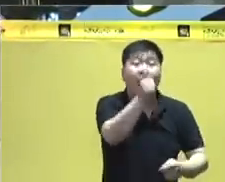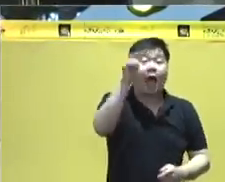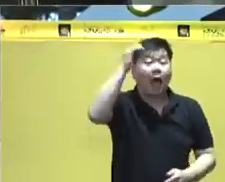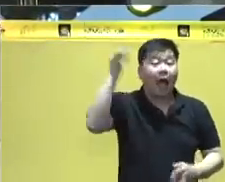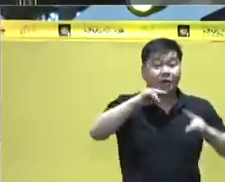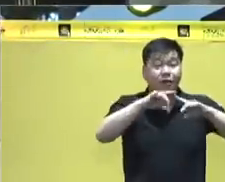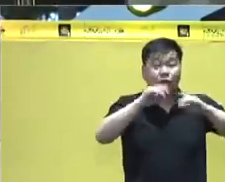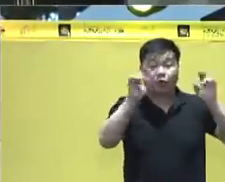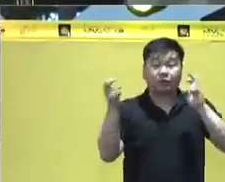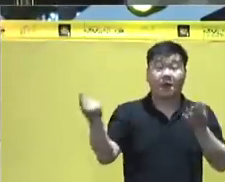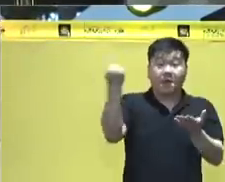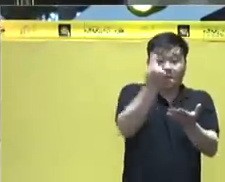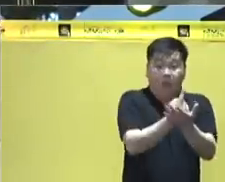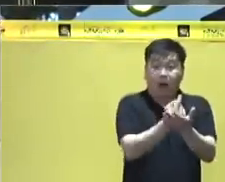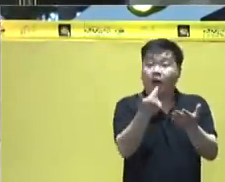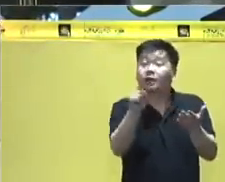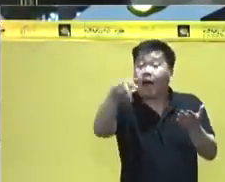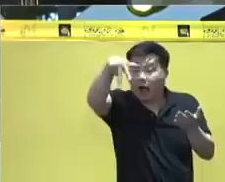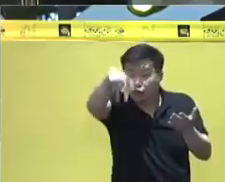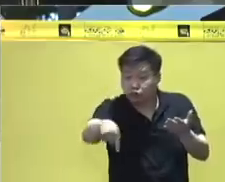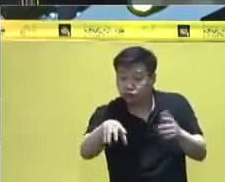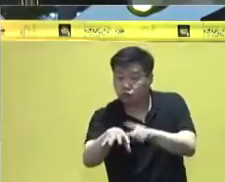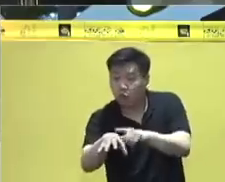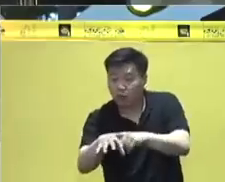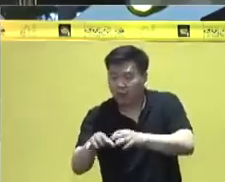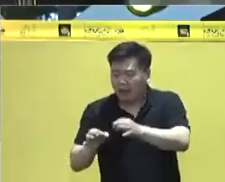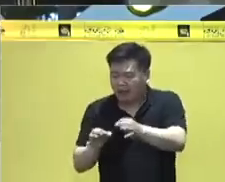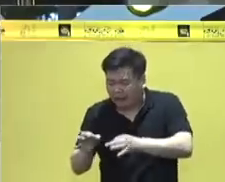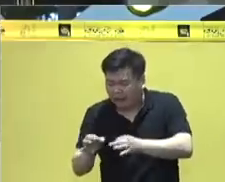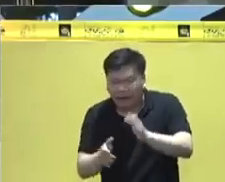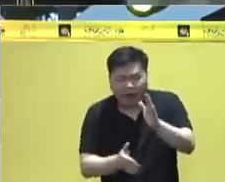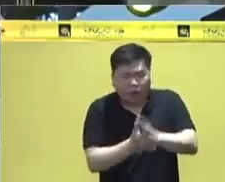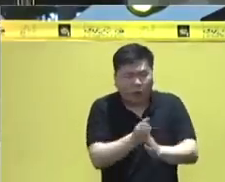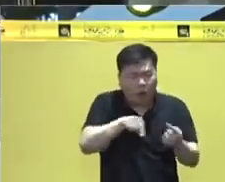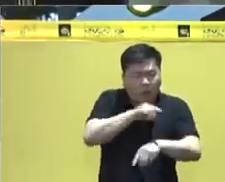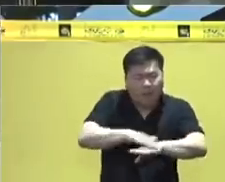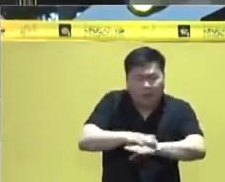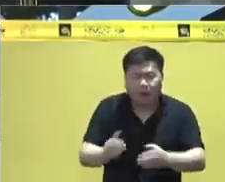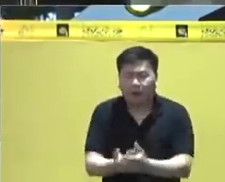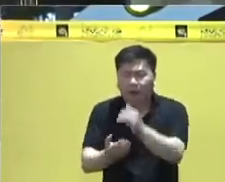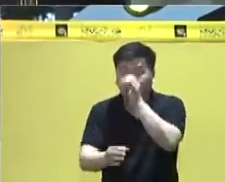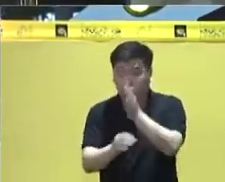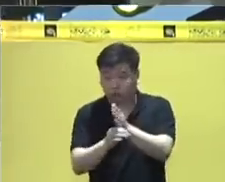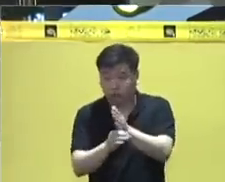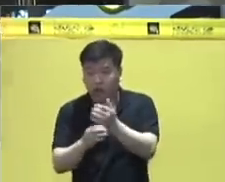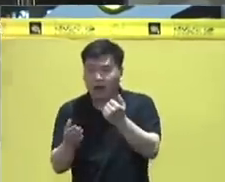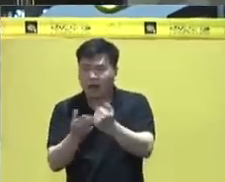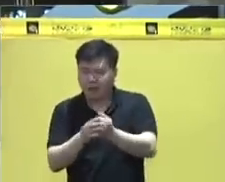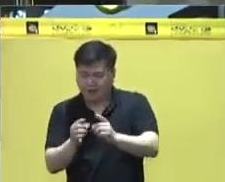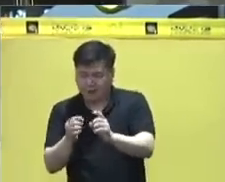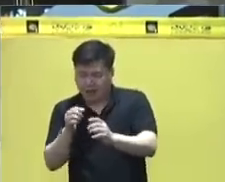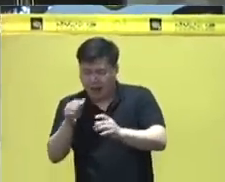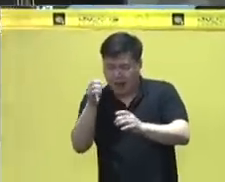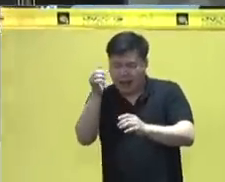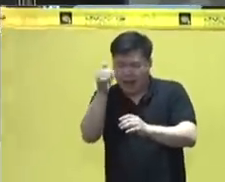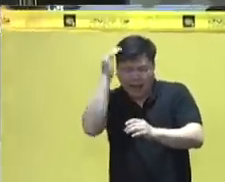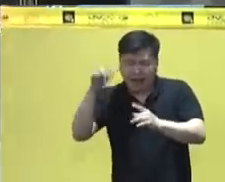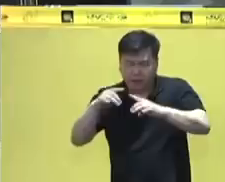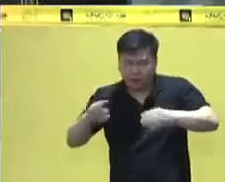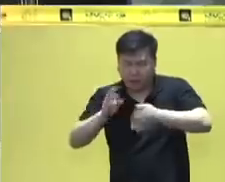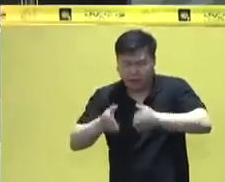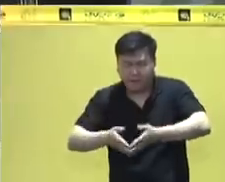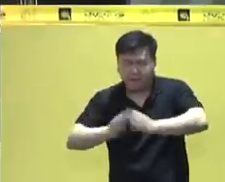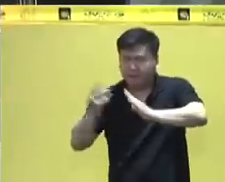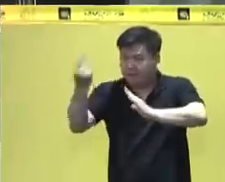나주가 정말로 뭐 가게부터 해서 그 도심에 활력도 생기고 그러면서. 그러니까 구심점이 돼가면서 동력이 생긴다 이런